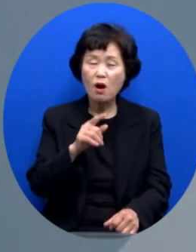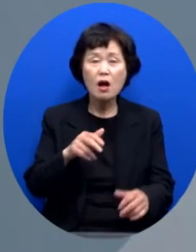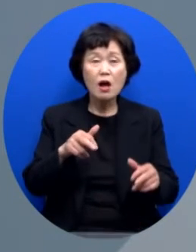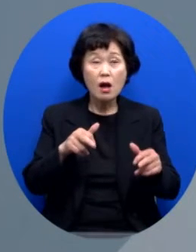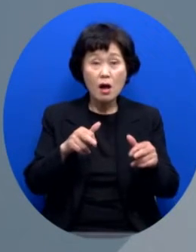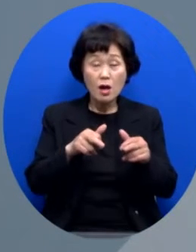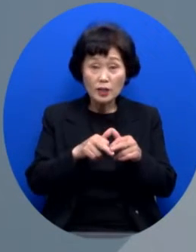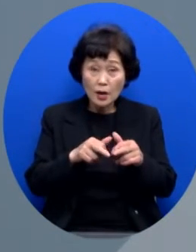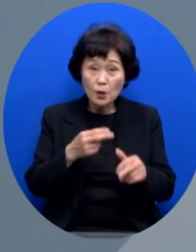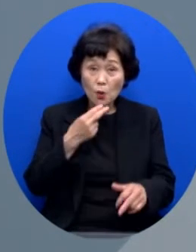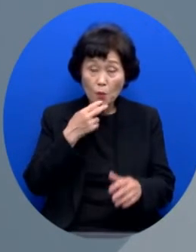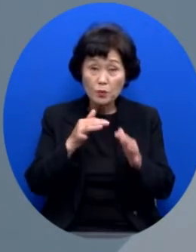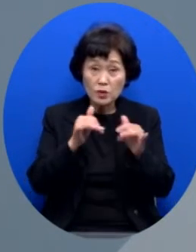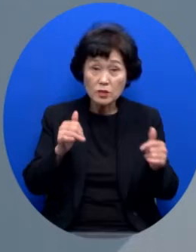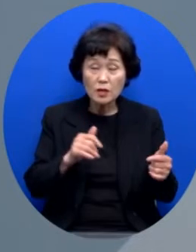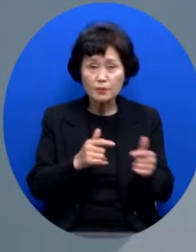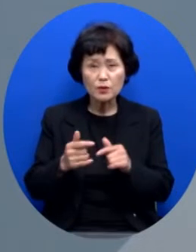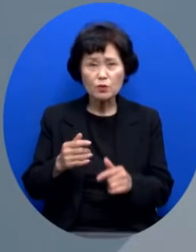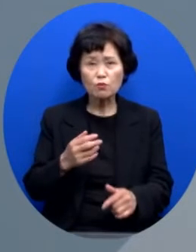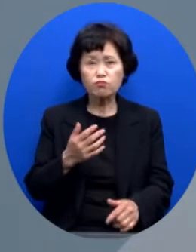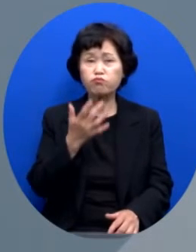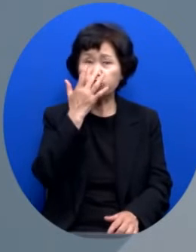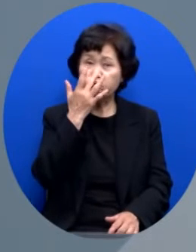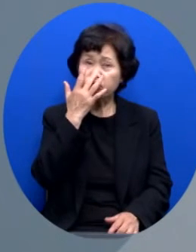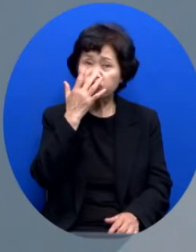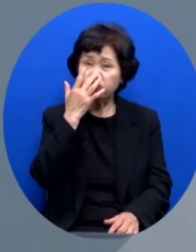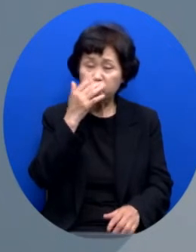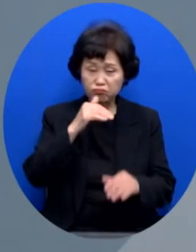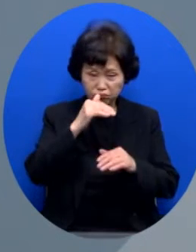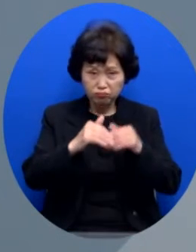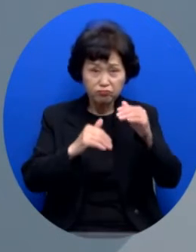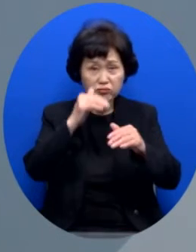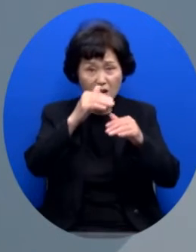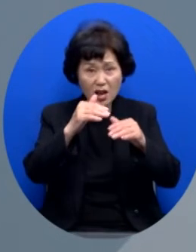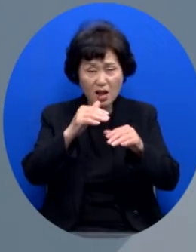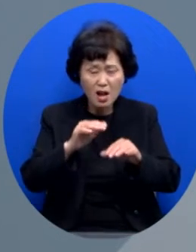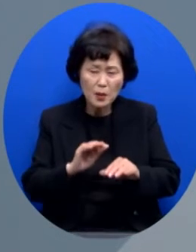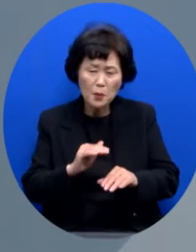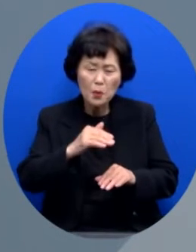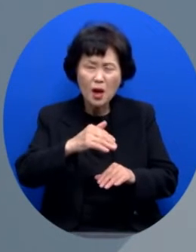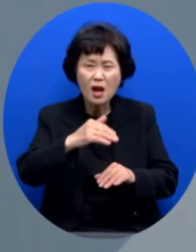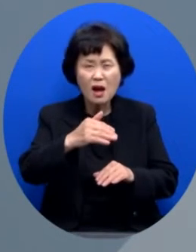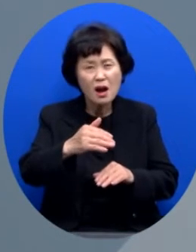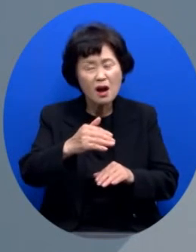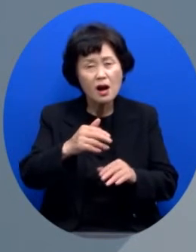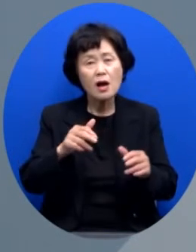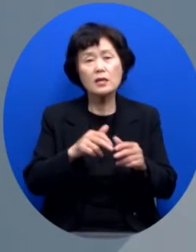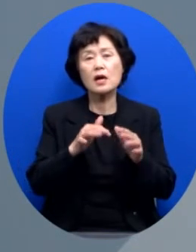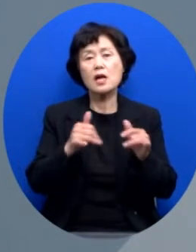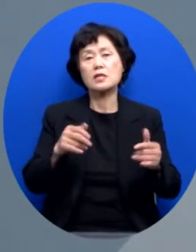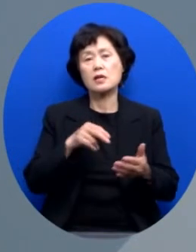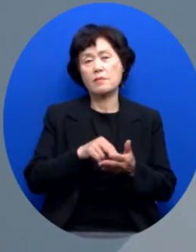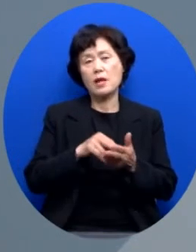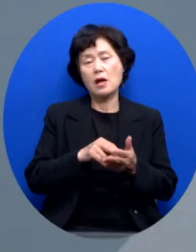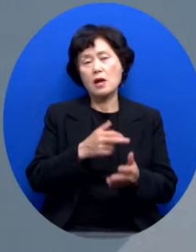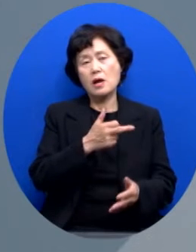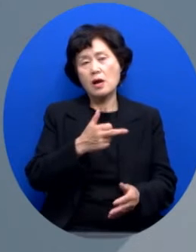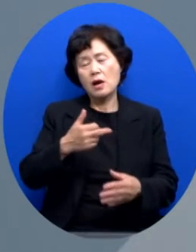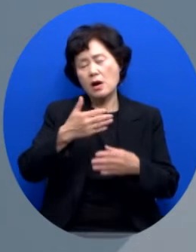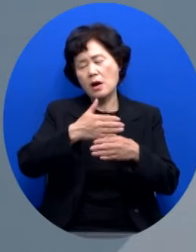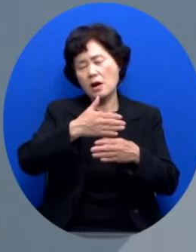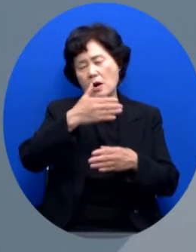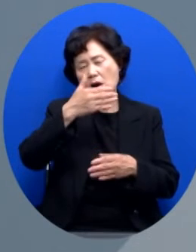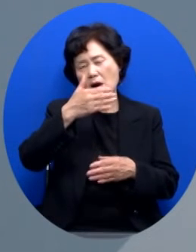비장애인들에게는 아무런 문제가 되지 않는 계단이나 문턱들이 장애인에는 얼마나 큰 벽이 되고 걸림돌이